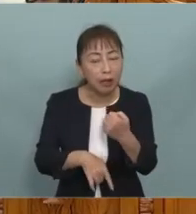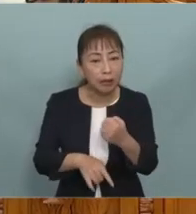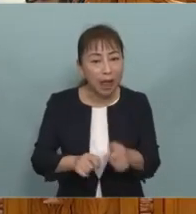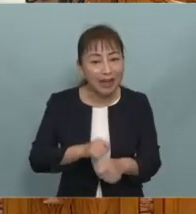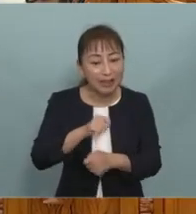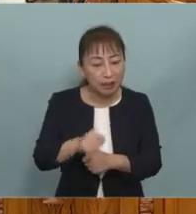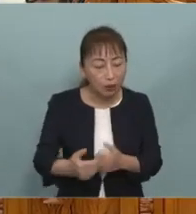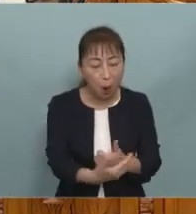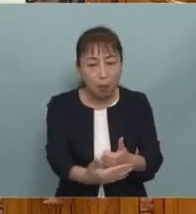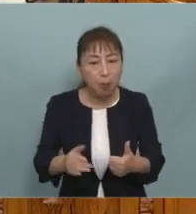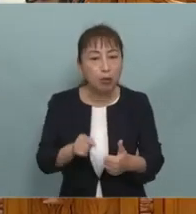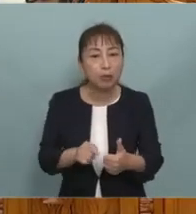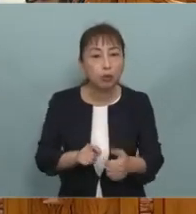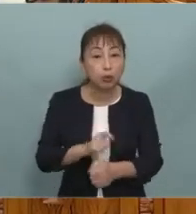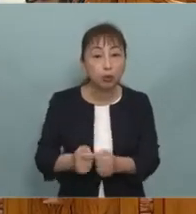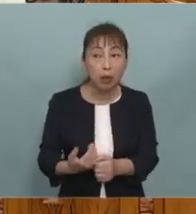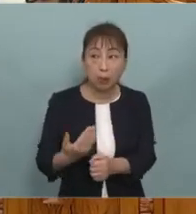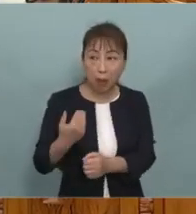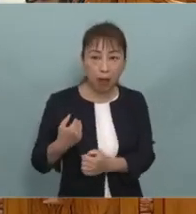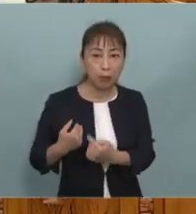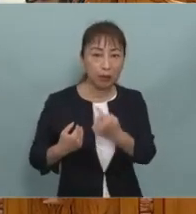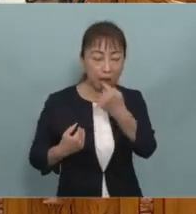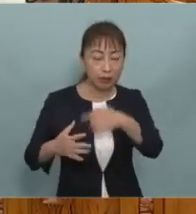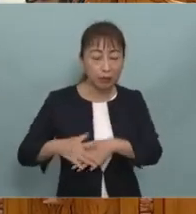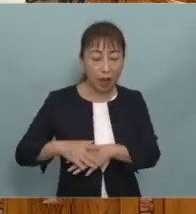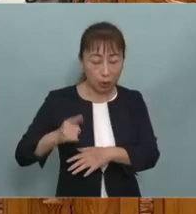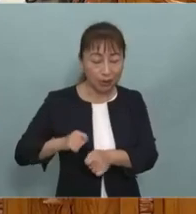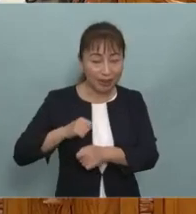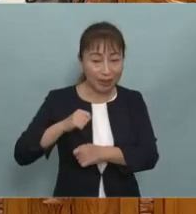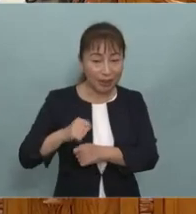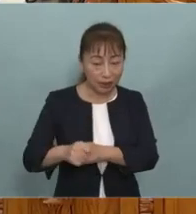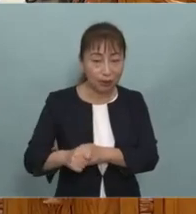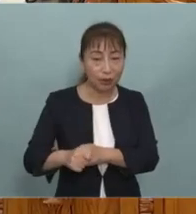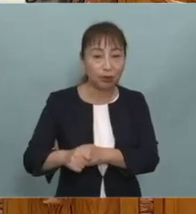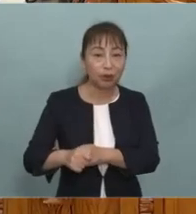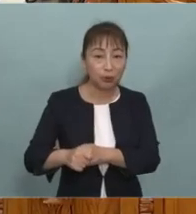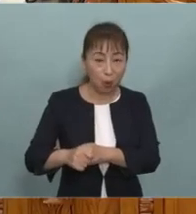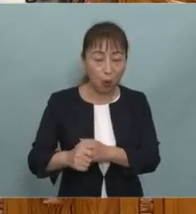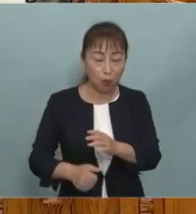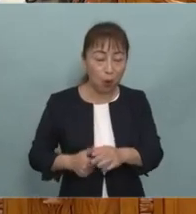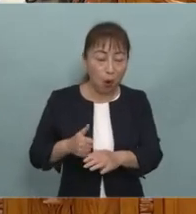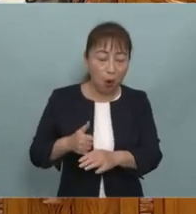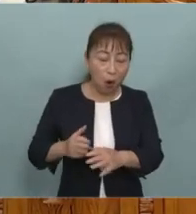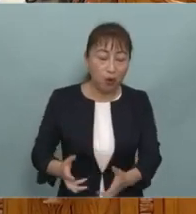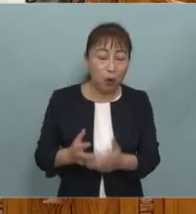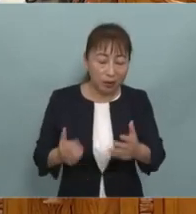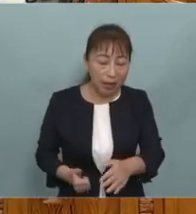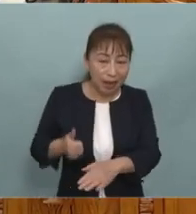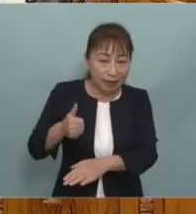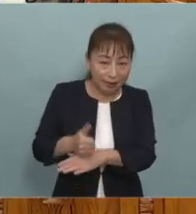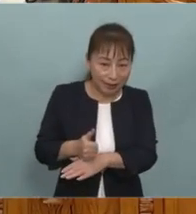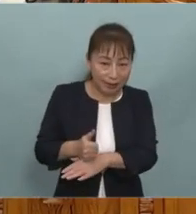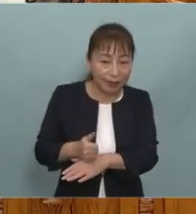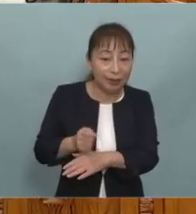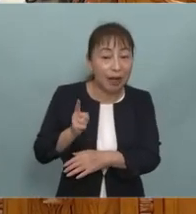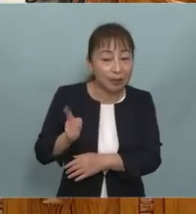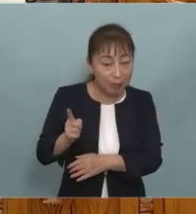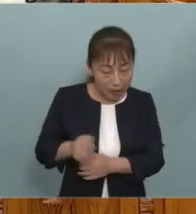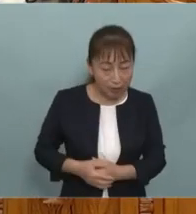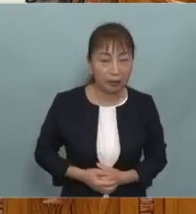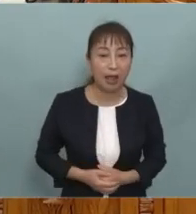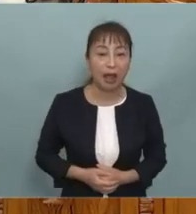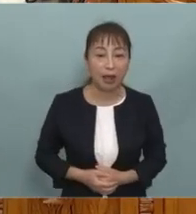ます10年前に私は初代地方創生担当大臣を明し文化庁の